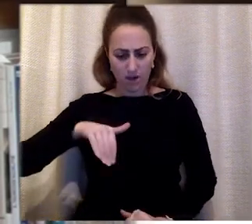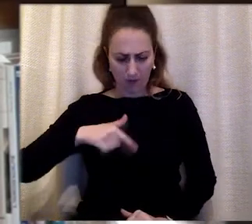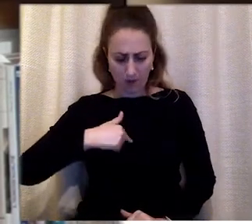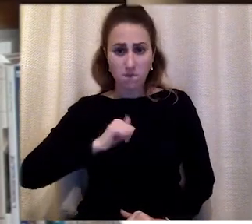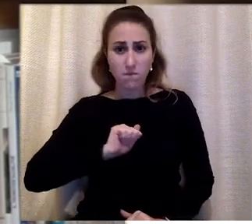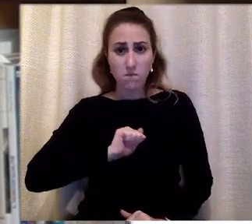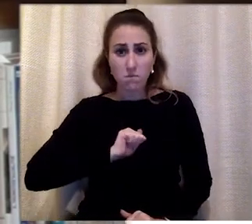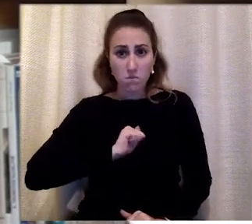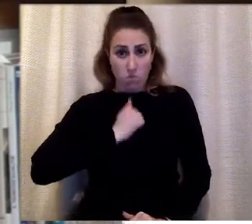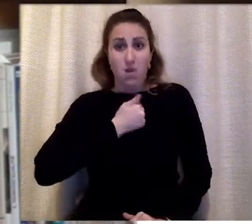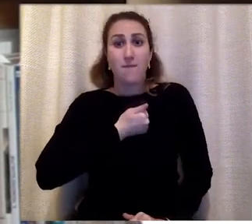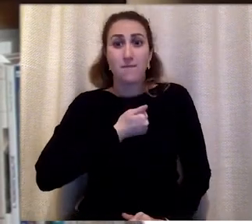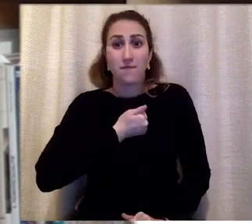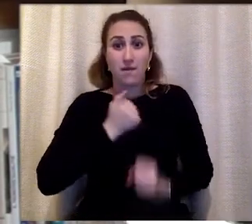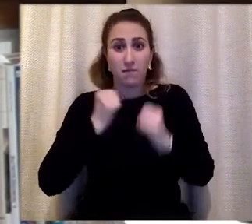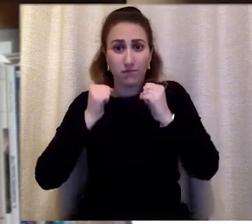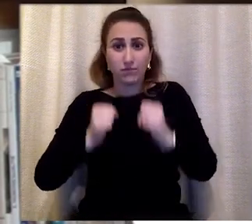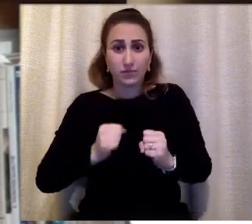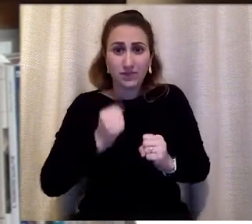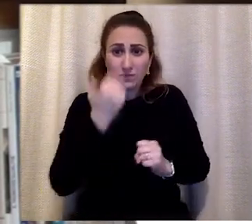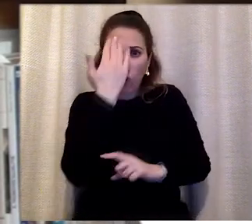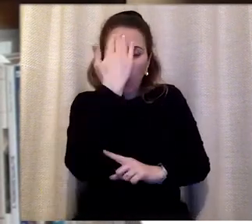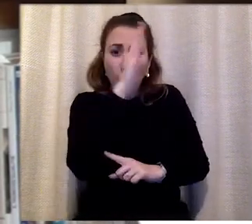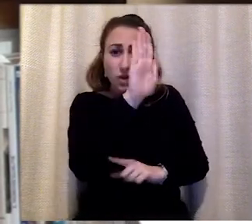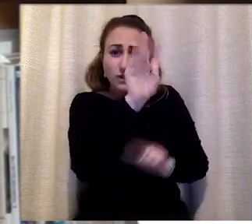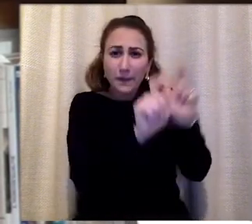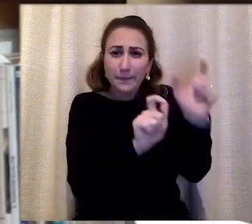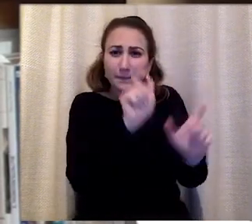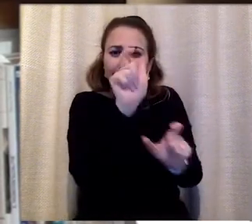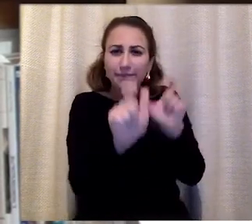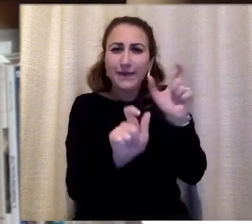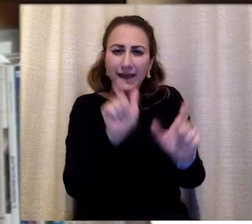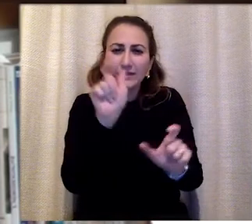partie prenante avec sa consolation.